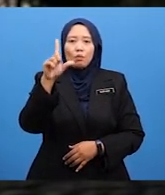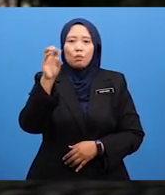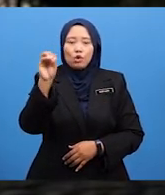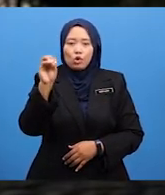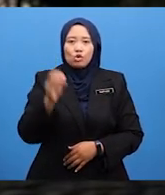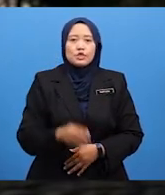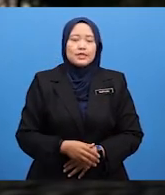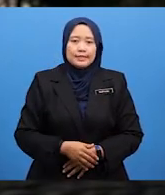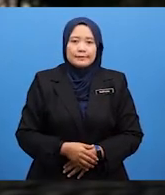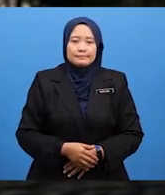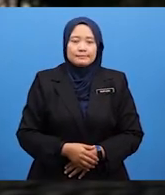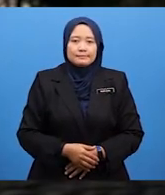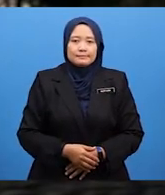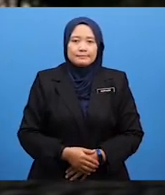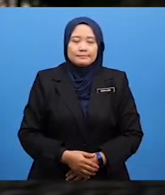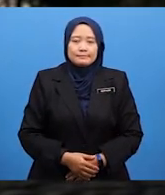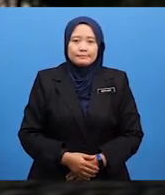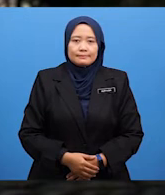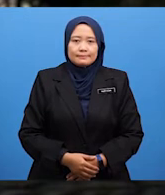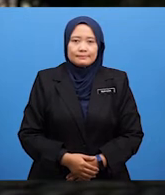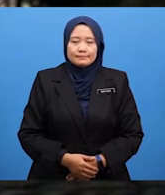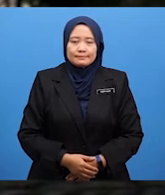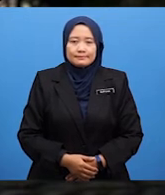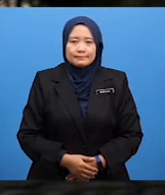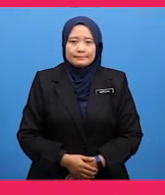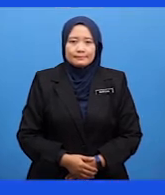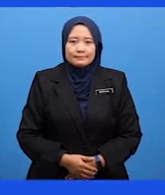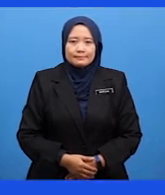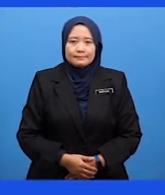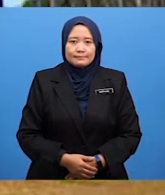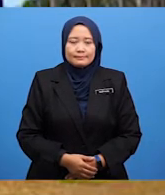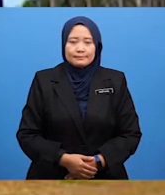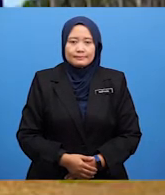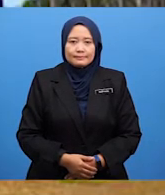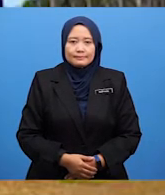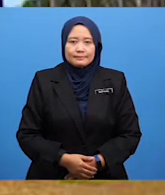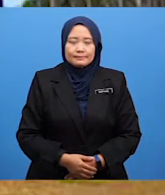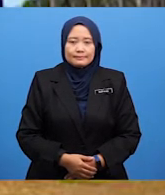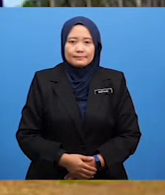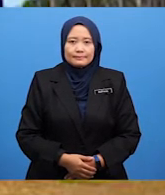yang boleh kita gunakan dalam sepanjang kita bermain alat muzik gambus ni.